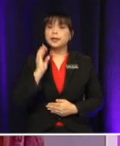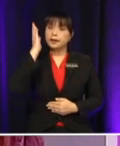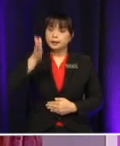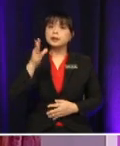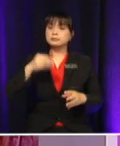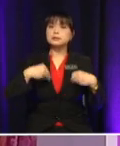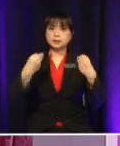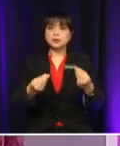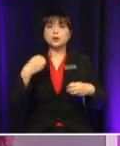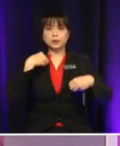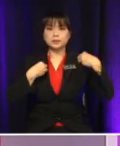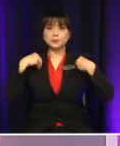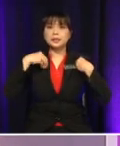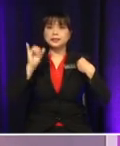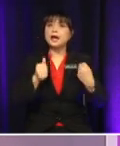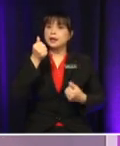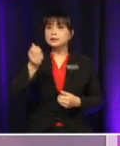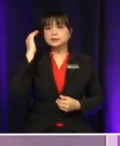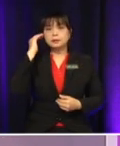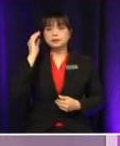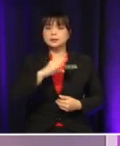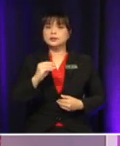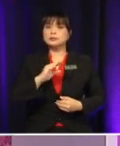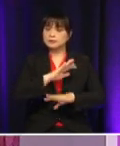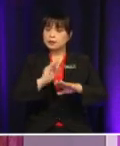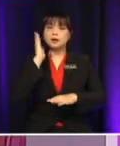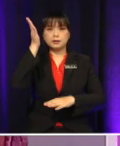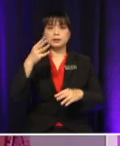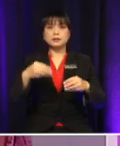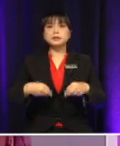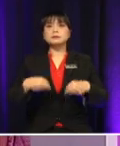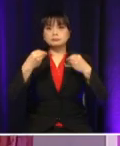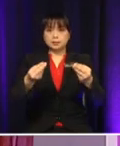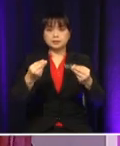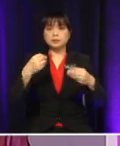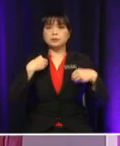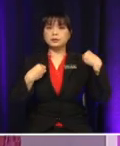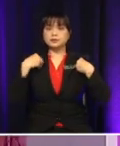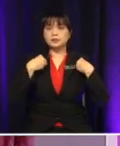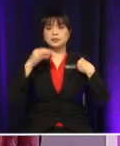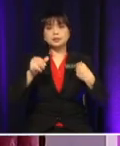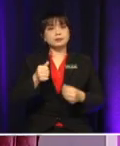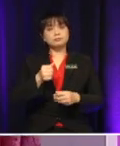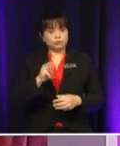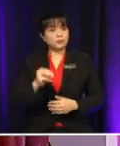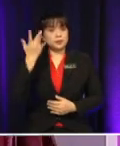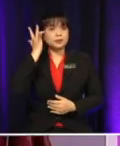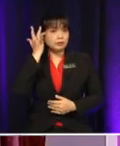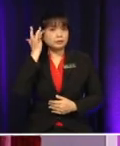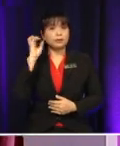anda tahu mereka tidak akan memberi organisme yang sangat tidak tidak